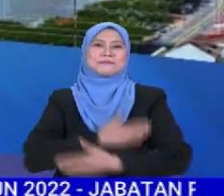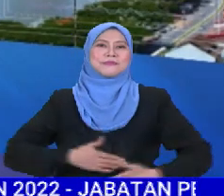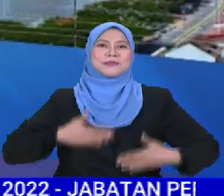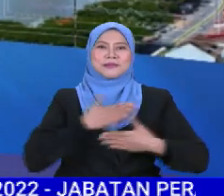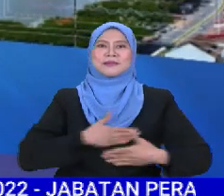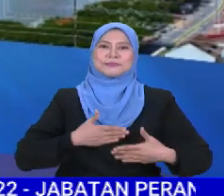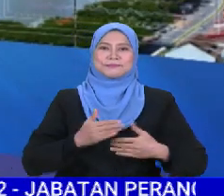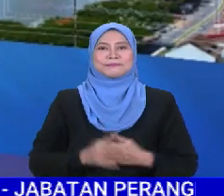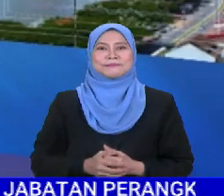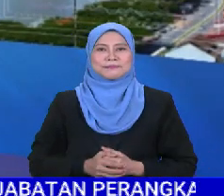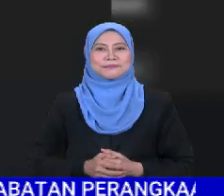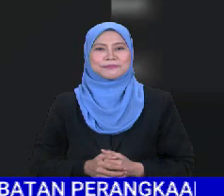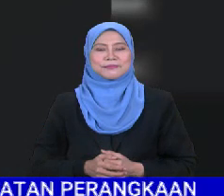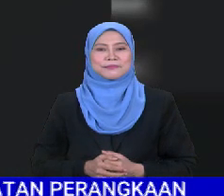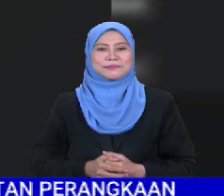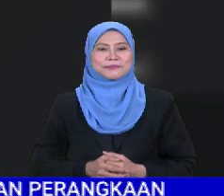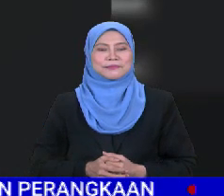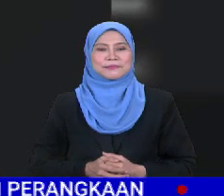ini.